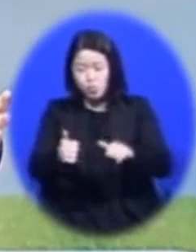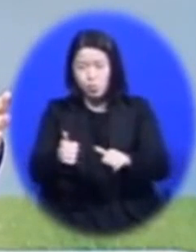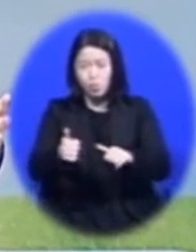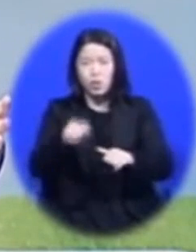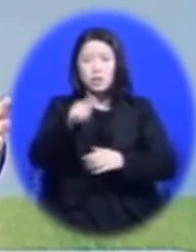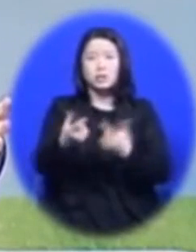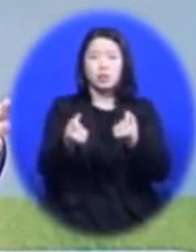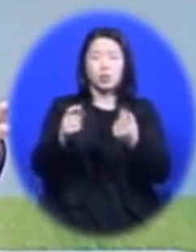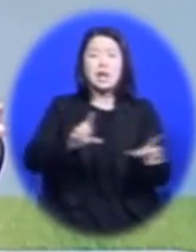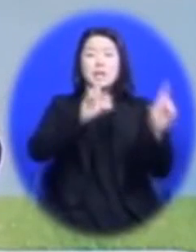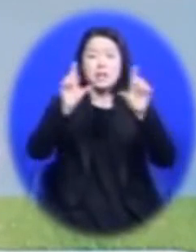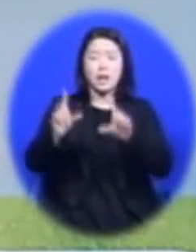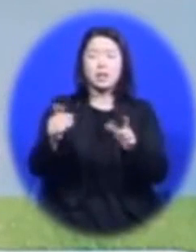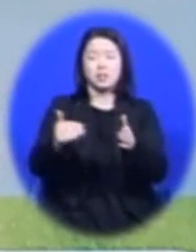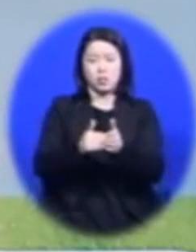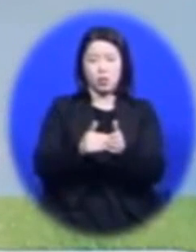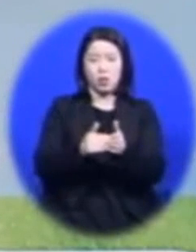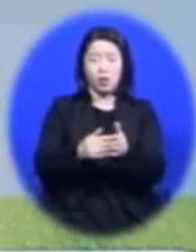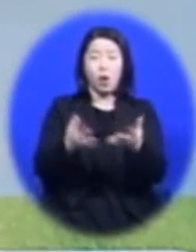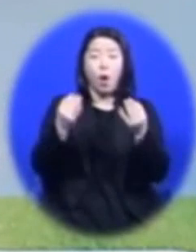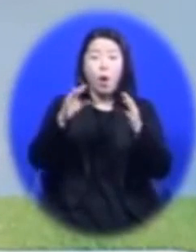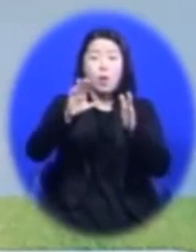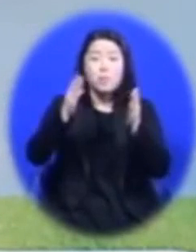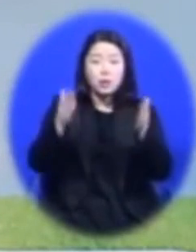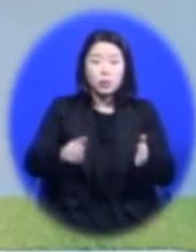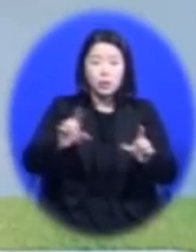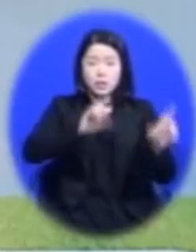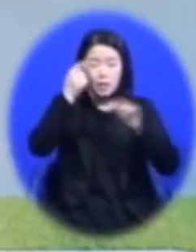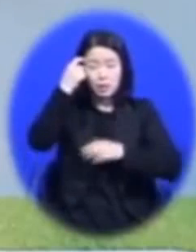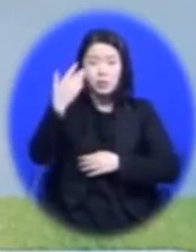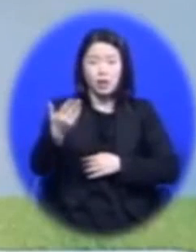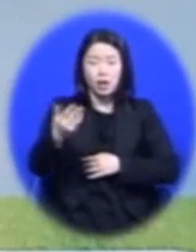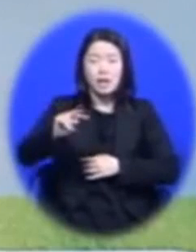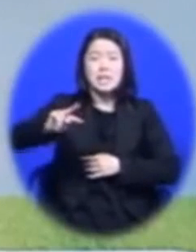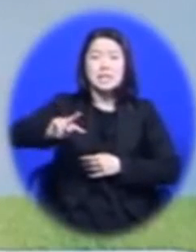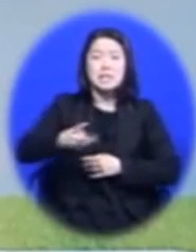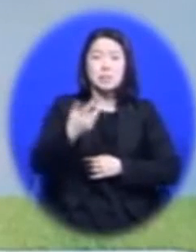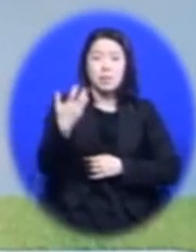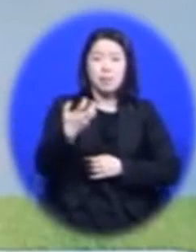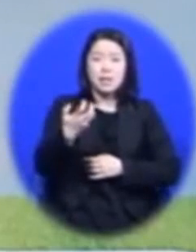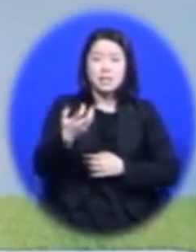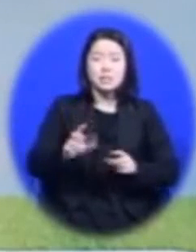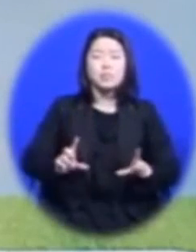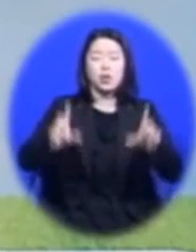살았어요. 얼만큼 살았는지 아십니까? 280년을 살았어요.